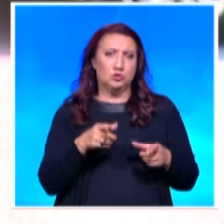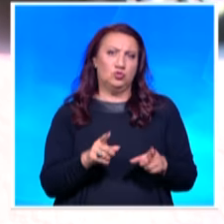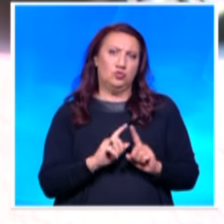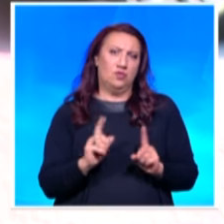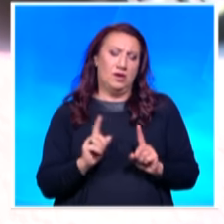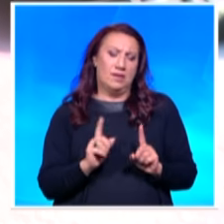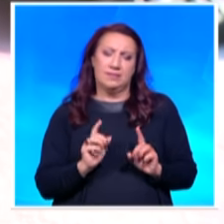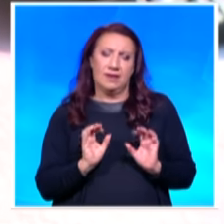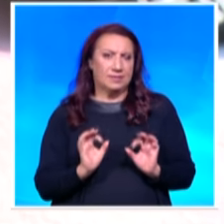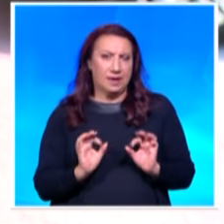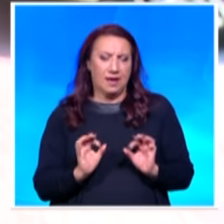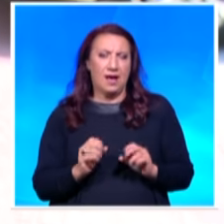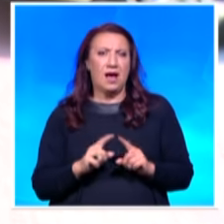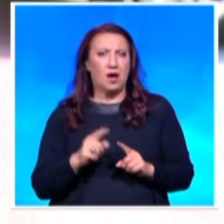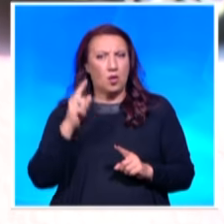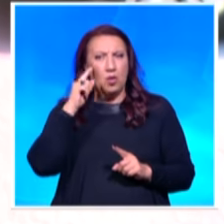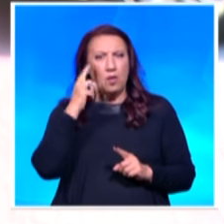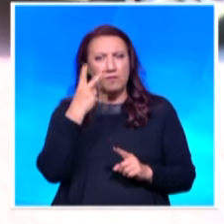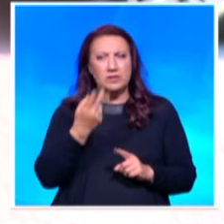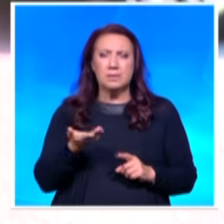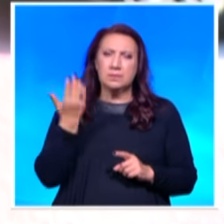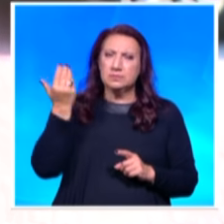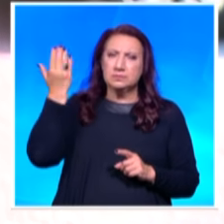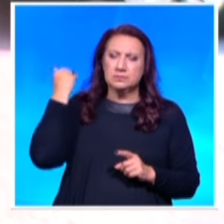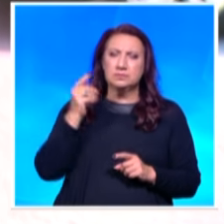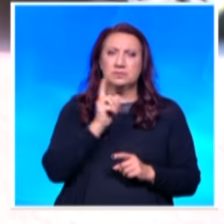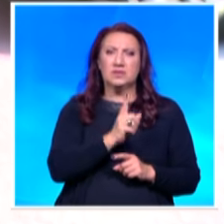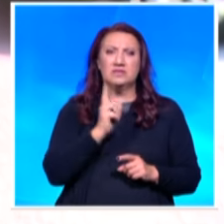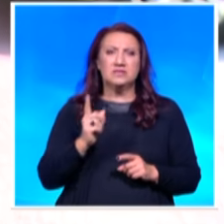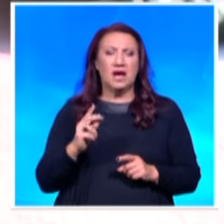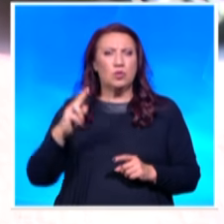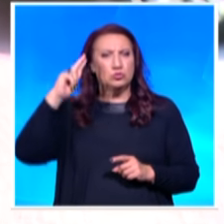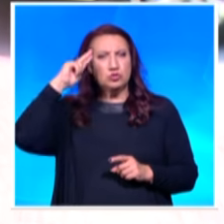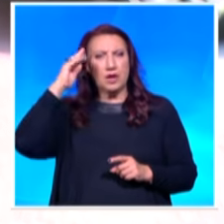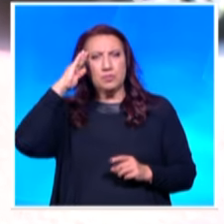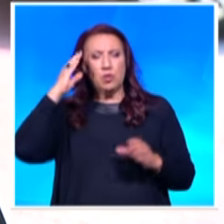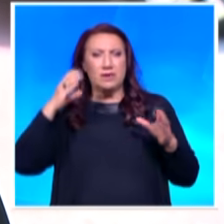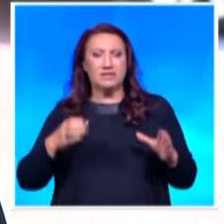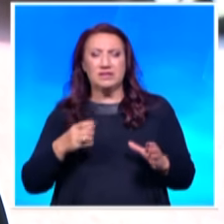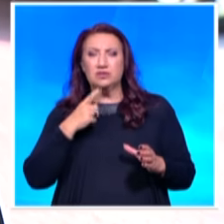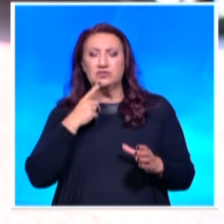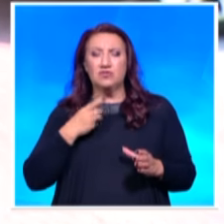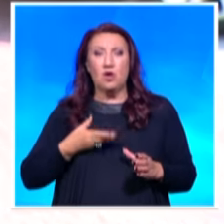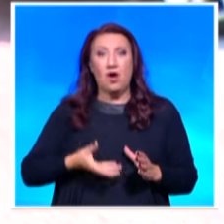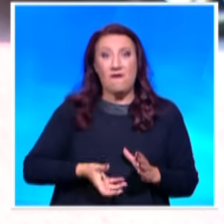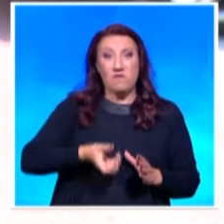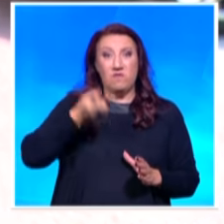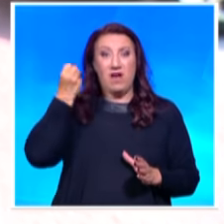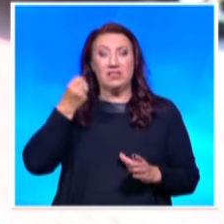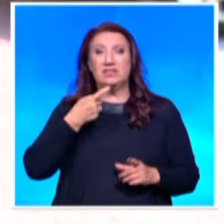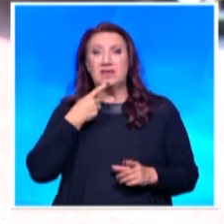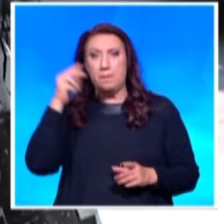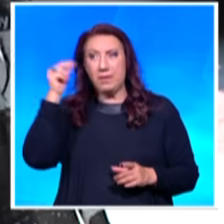в историята на България, всяко едно от служебните правителства е вадило България от кризите, в които са я вкарали